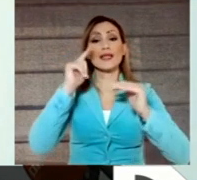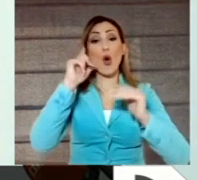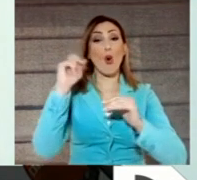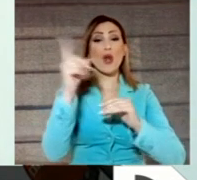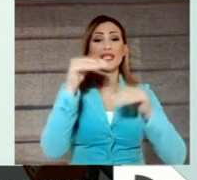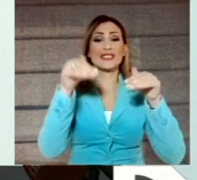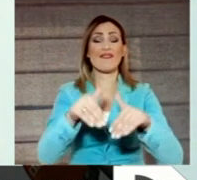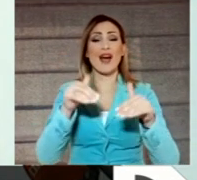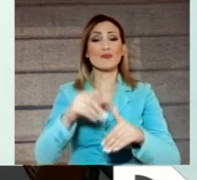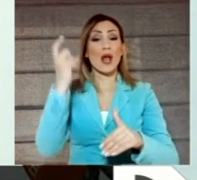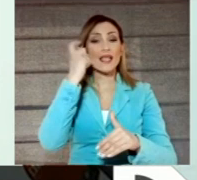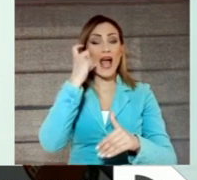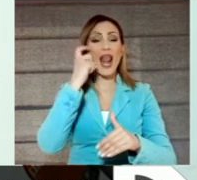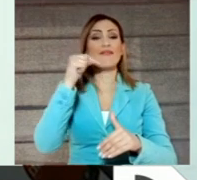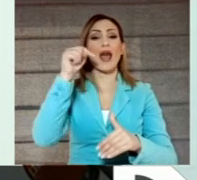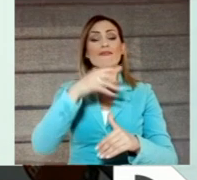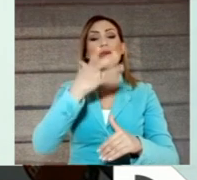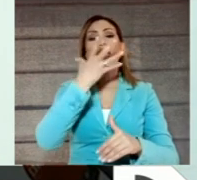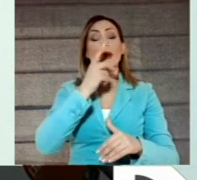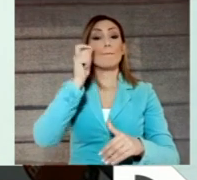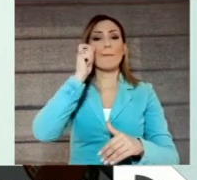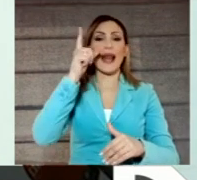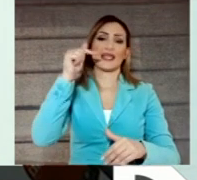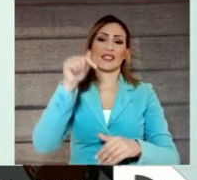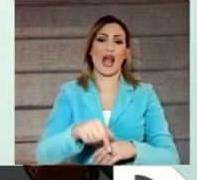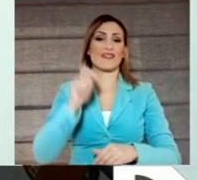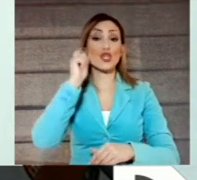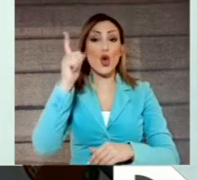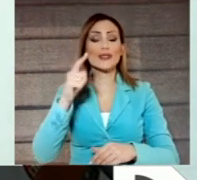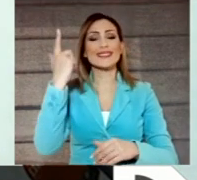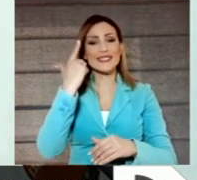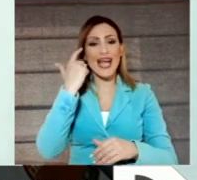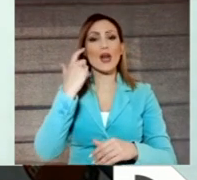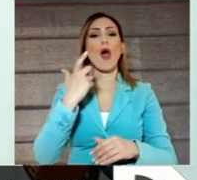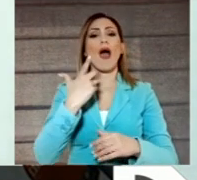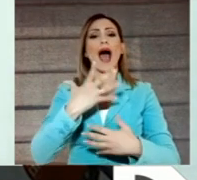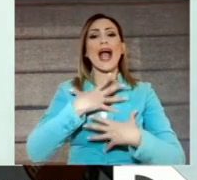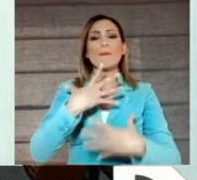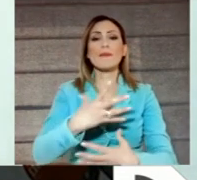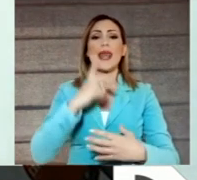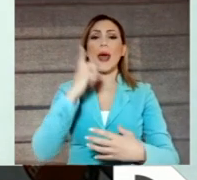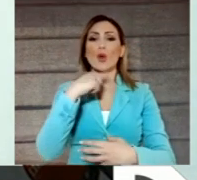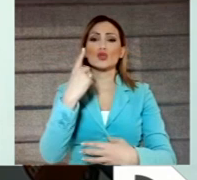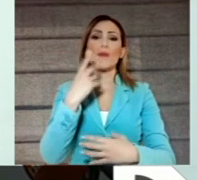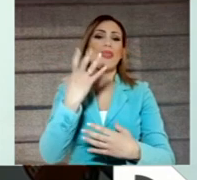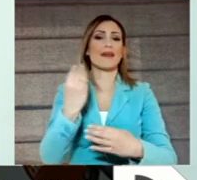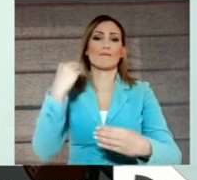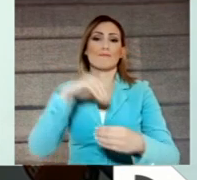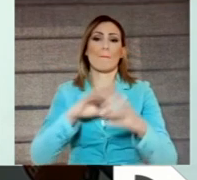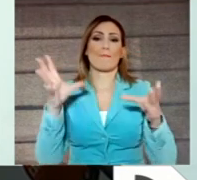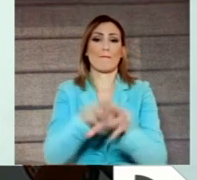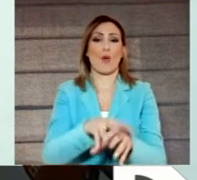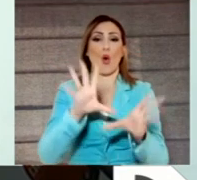Οι φετινές γιορτές θα είναι πρωτόγνωρες και ίσως θα στερηθούμε αγαπημένα πρόσωπα και πράγματα. Χρειάζεται όμως να